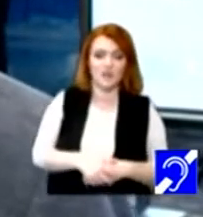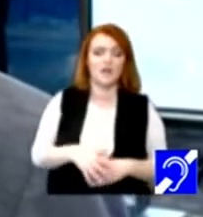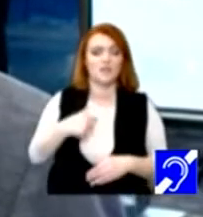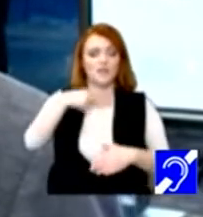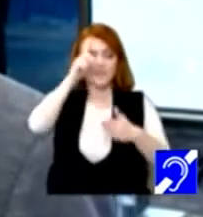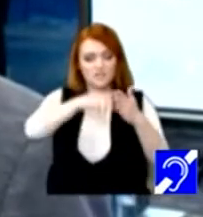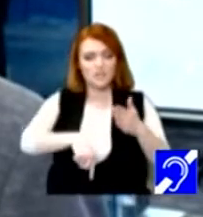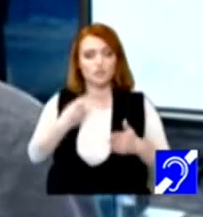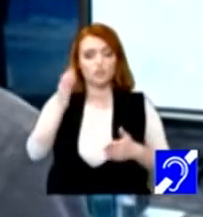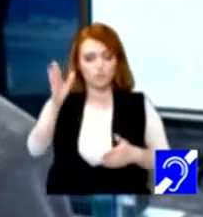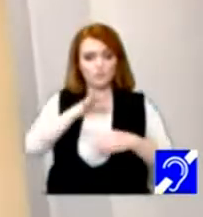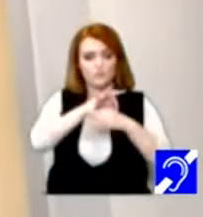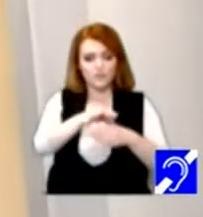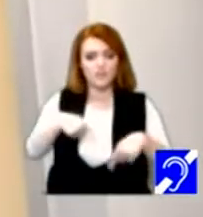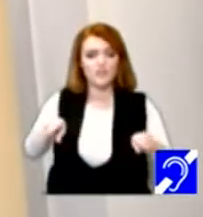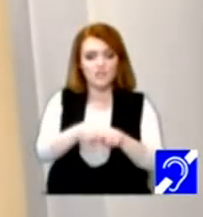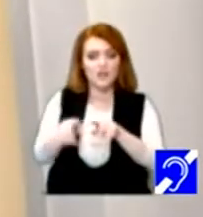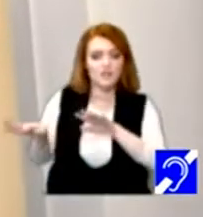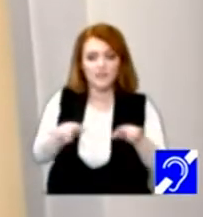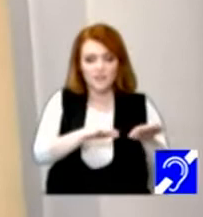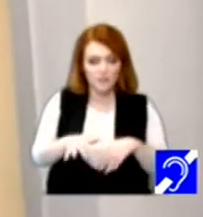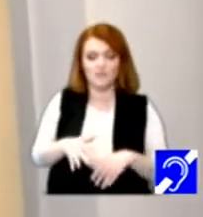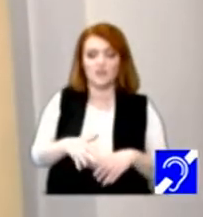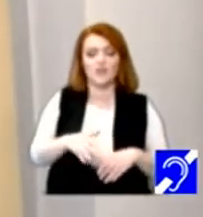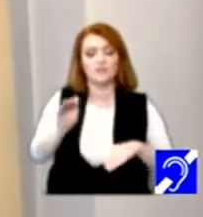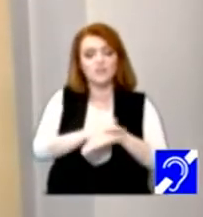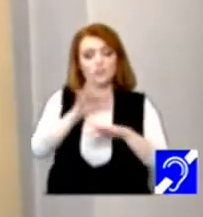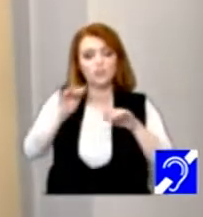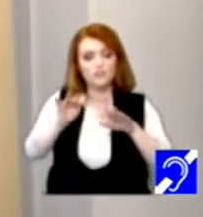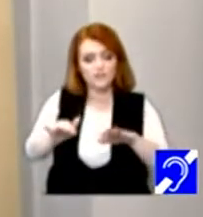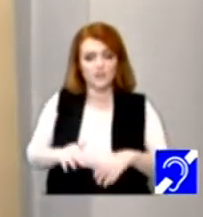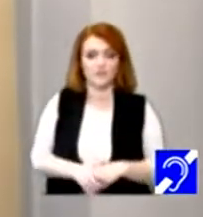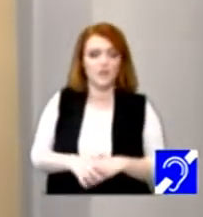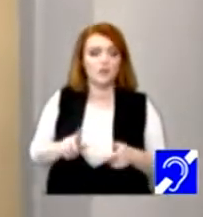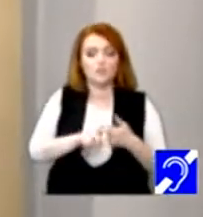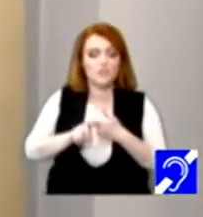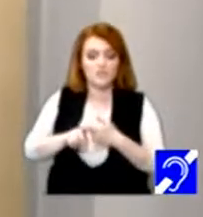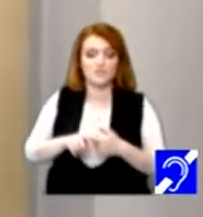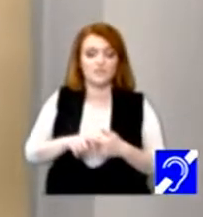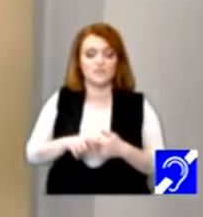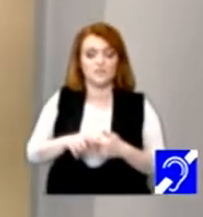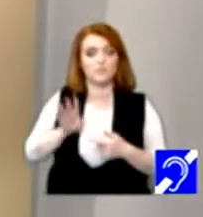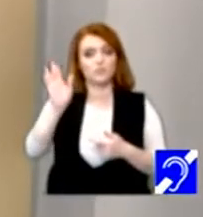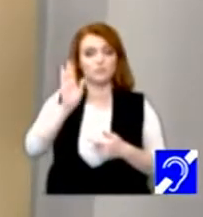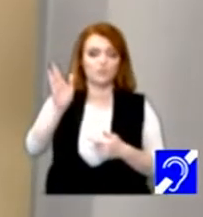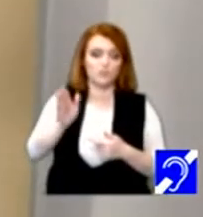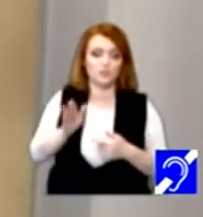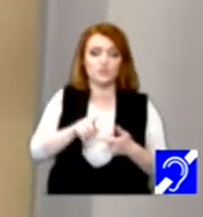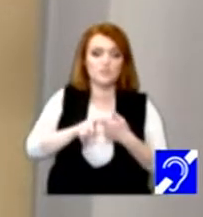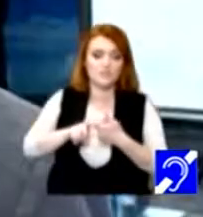așa manifestații în fiecare an. În dependență de fonduri vom putea decide